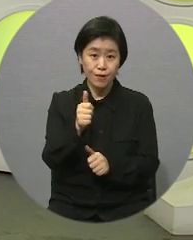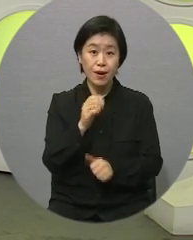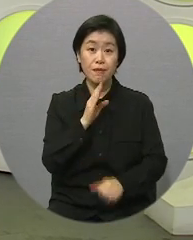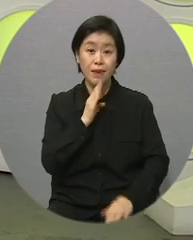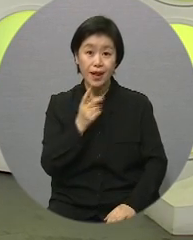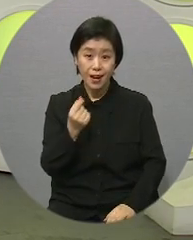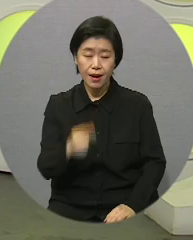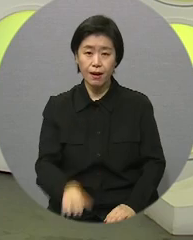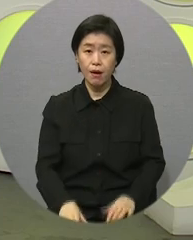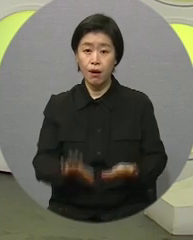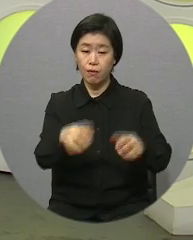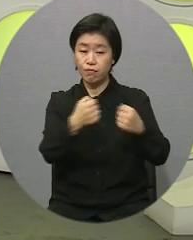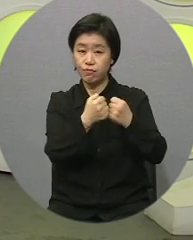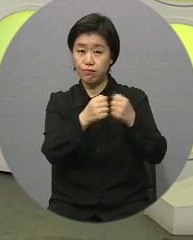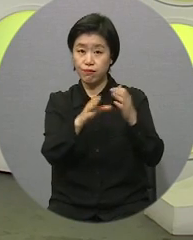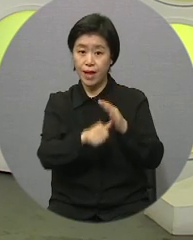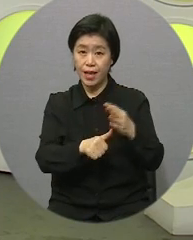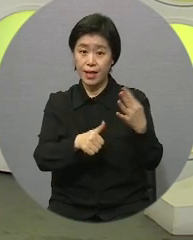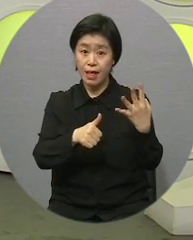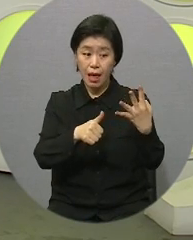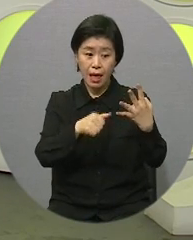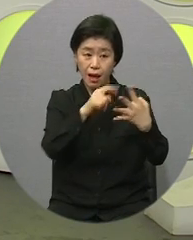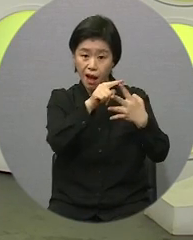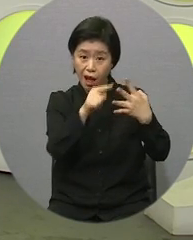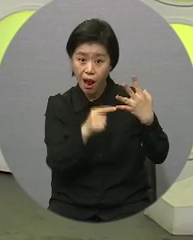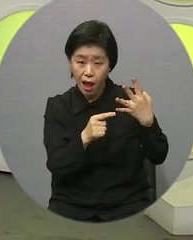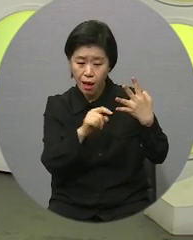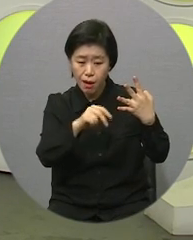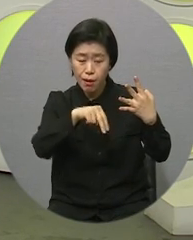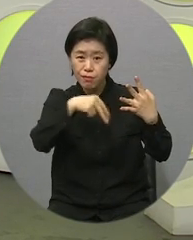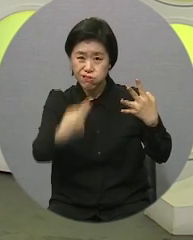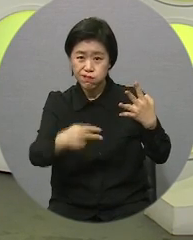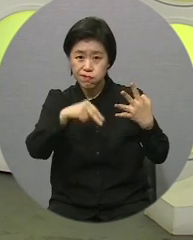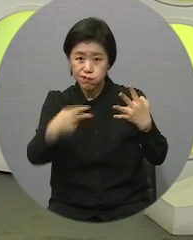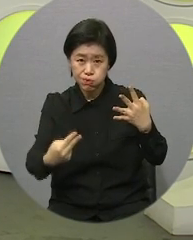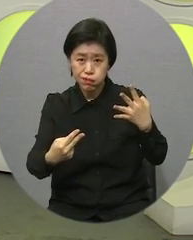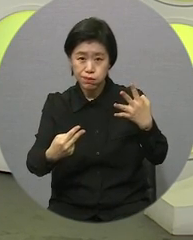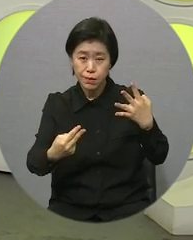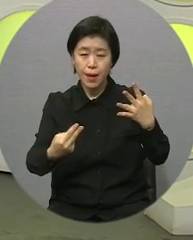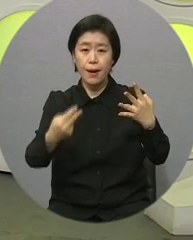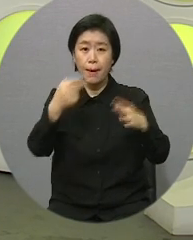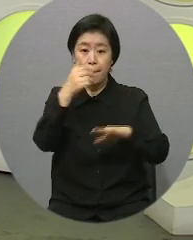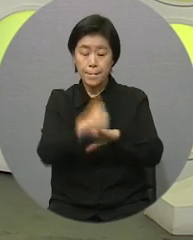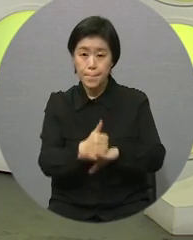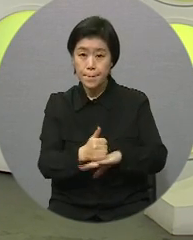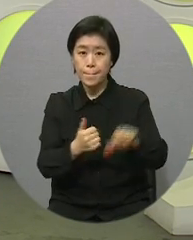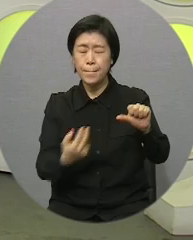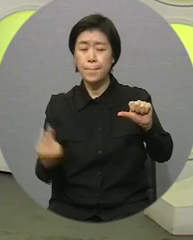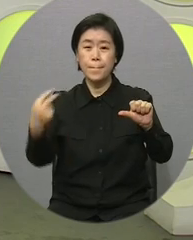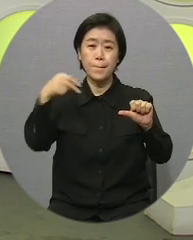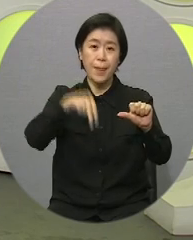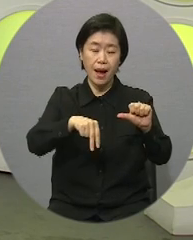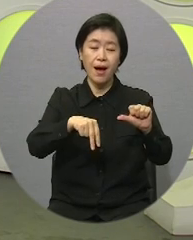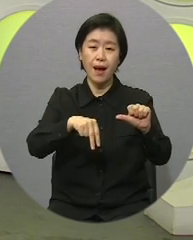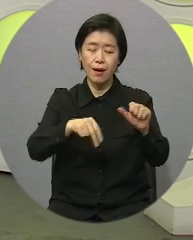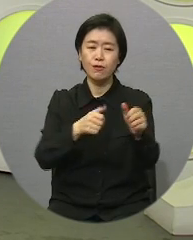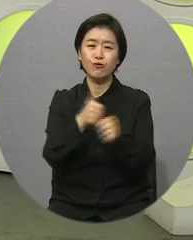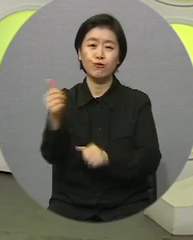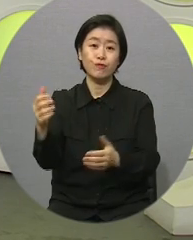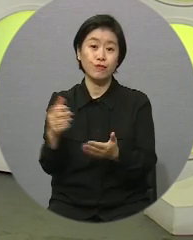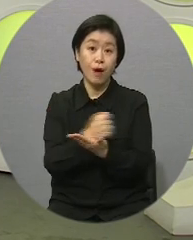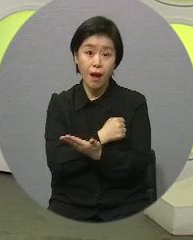마지막에 포기하지 않고 다시 일어나서 다섯 번째에 승리를 거뒀던 그게 어